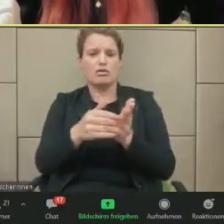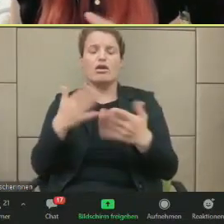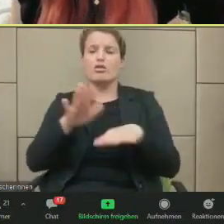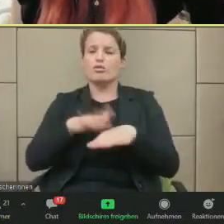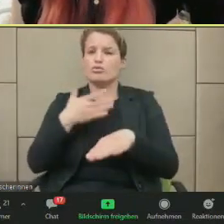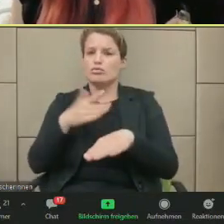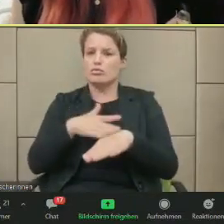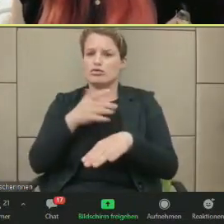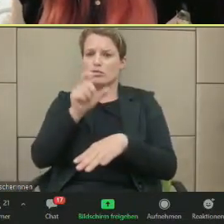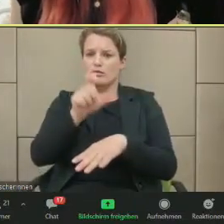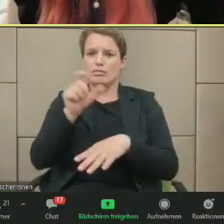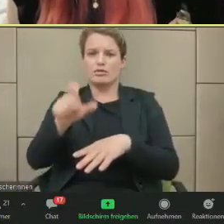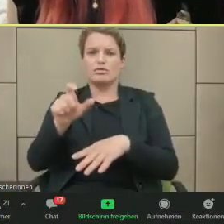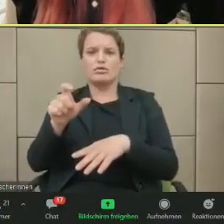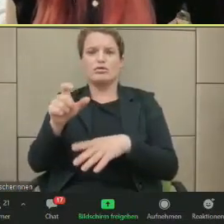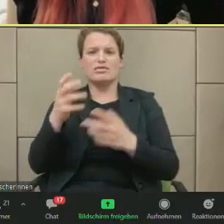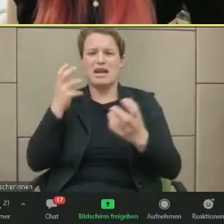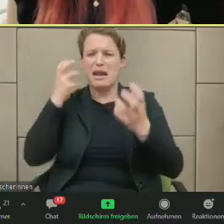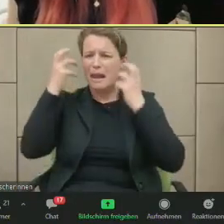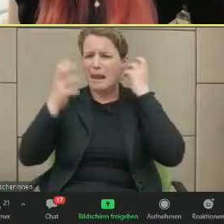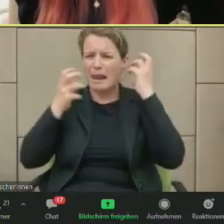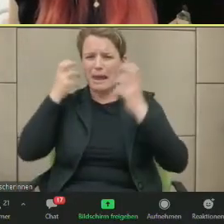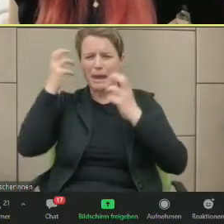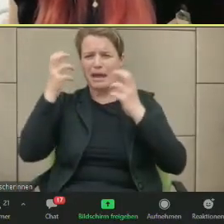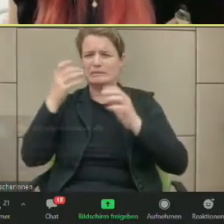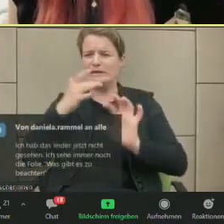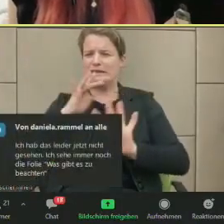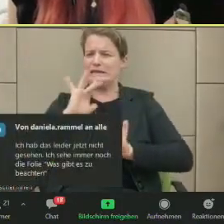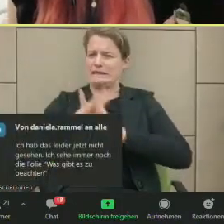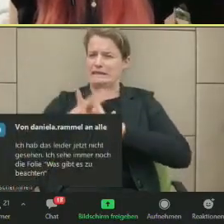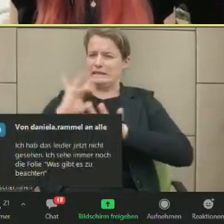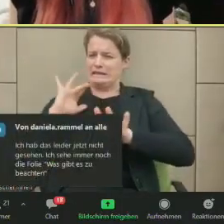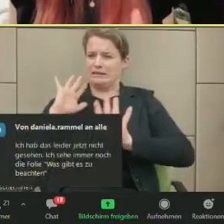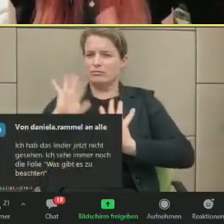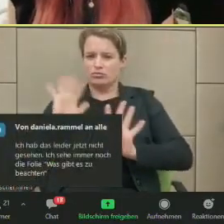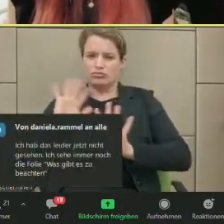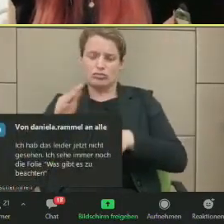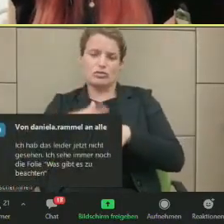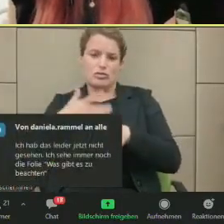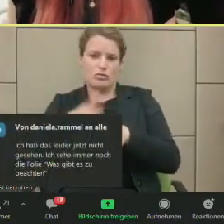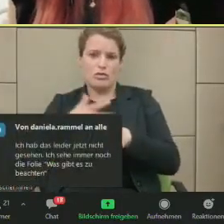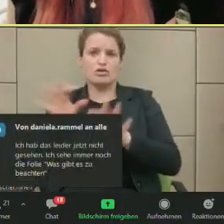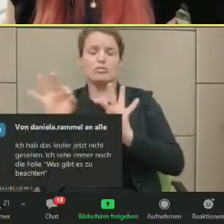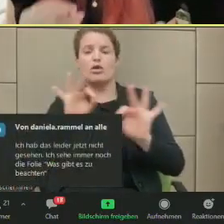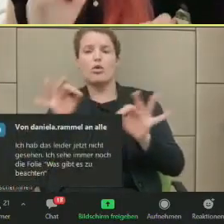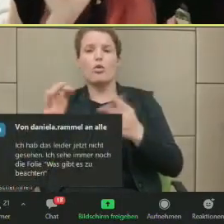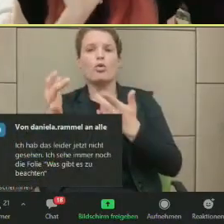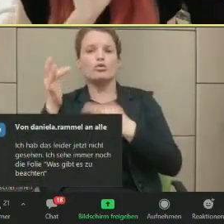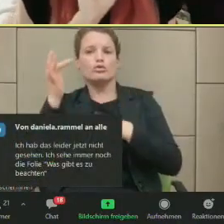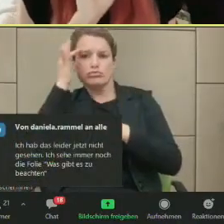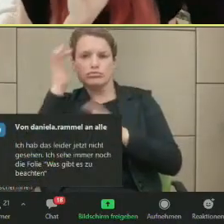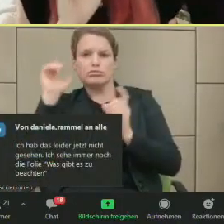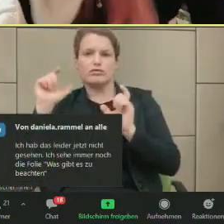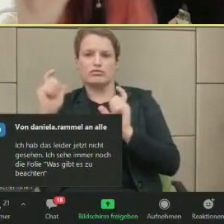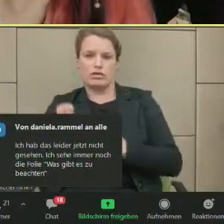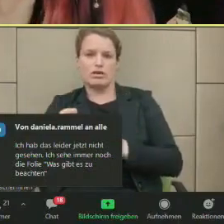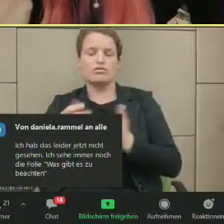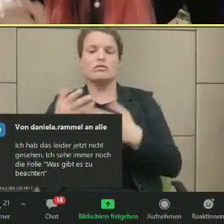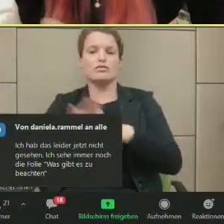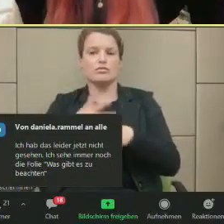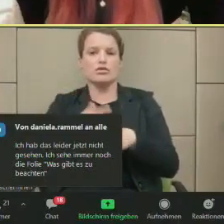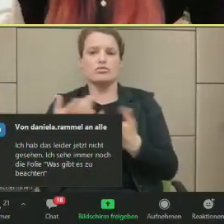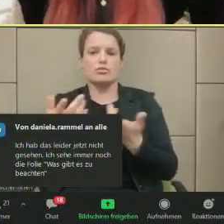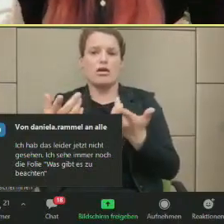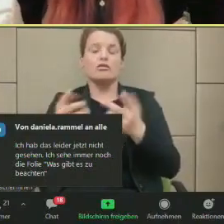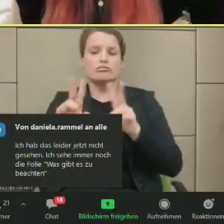Beispiel sehr lärmempfindlich sind oder Menschen, die kognitive Schwierigkeiten haben, da kann das sehr helfen, da mitlesen zu